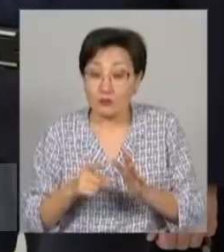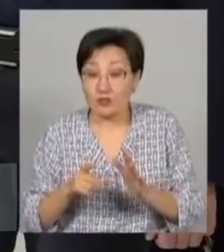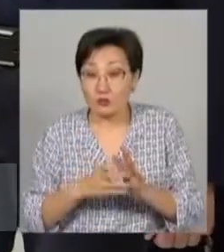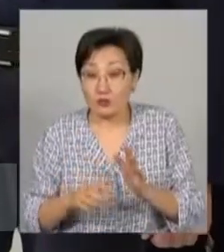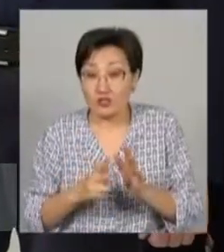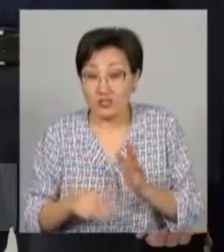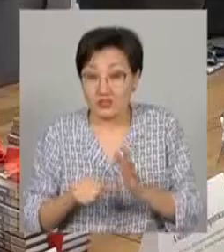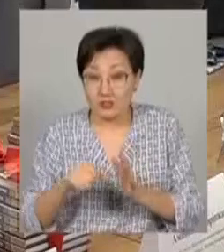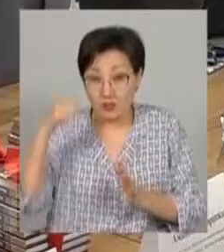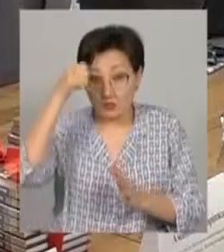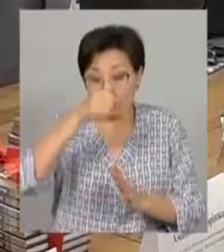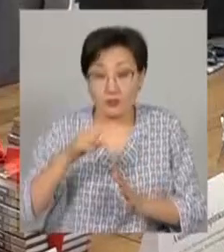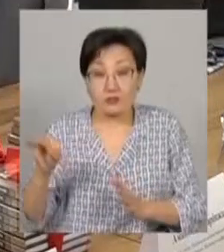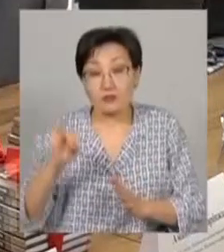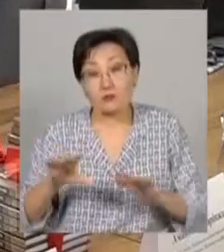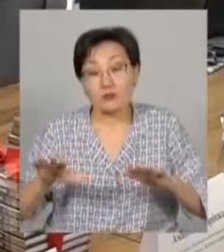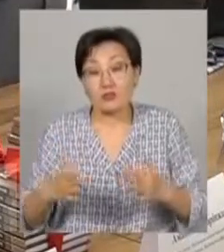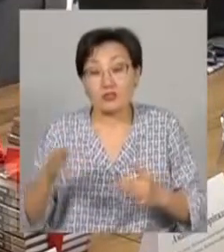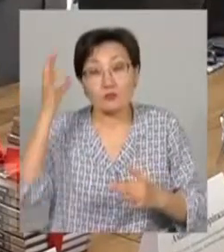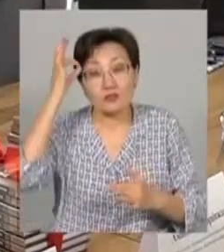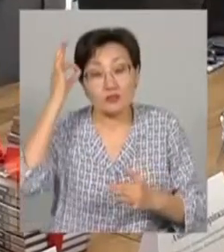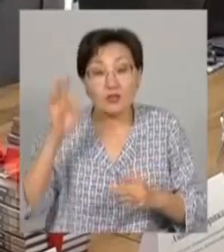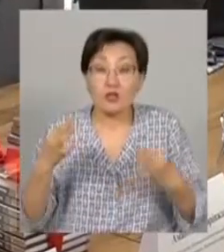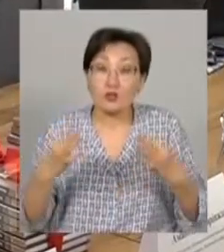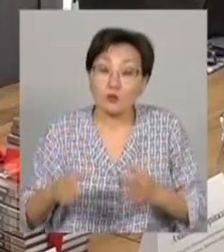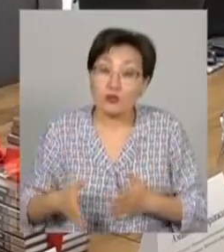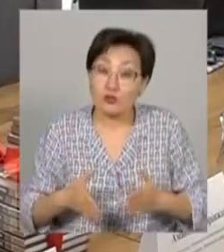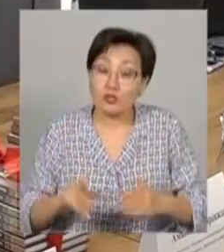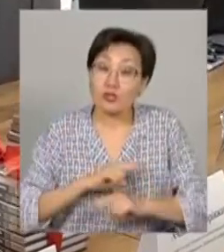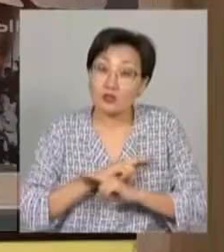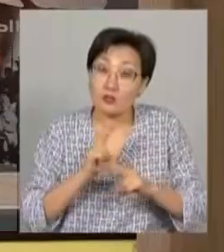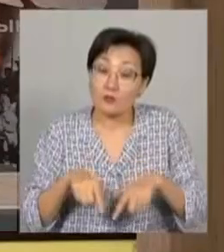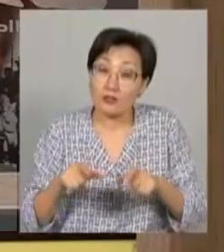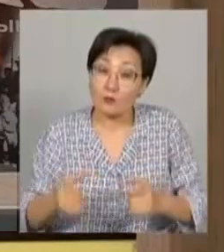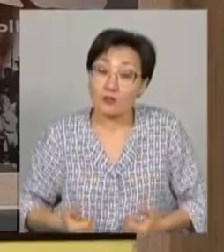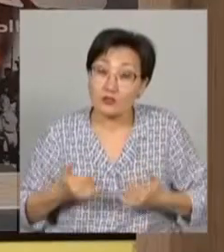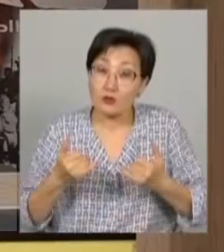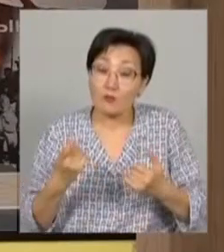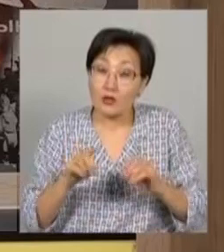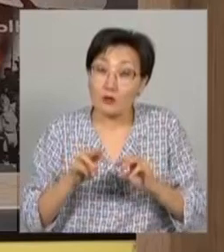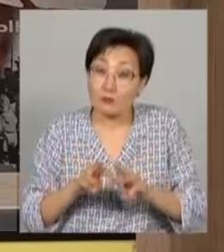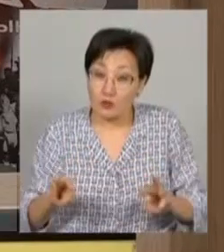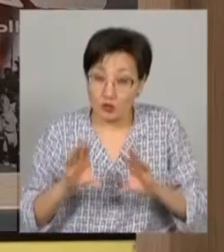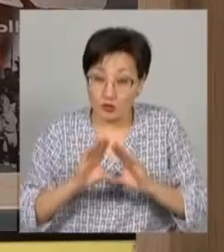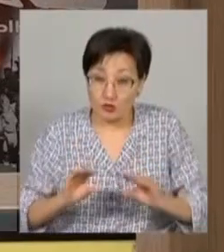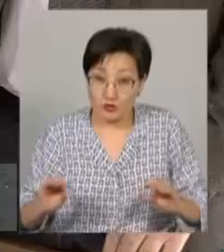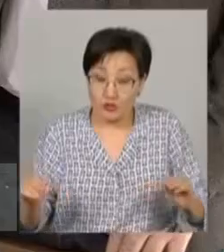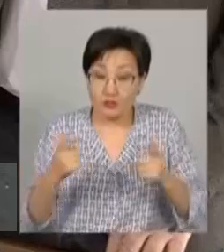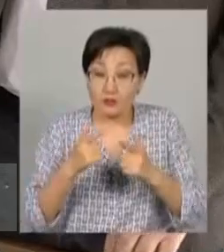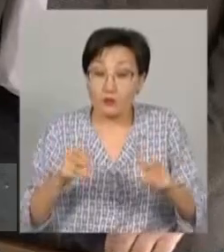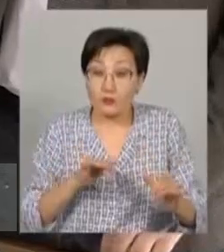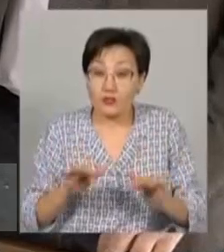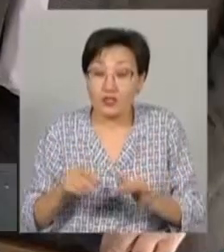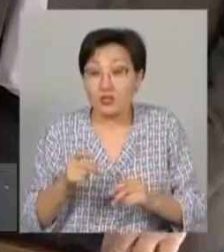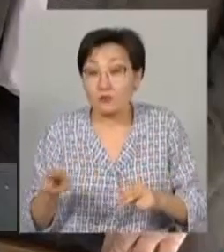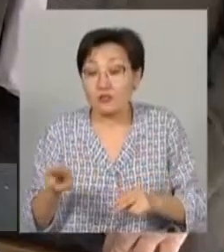жылғы тарихи оқиғаны еске алып, тәуелсіздік жолында қаза тапқандардың рухына тағзым ретінде бір минут үнсіздік жариялады. Іс-шара